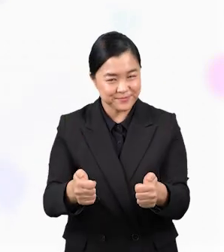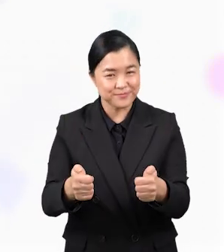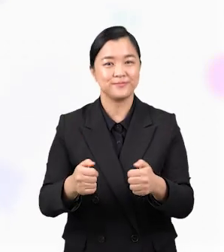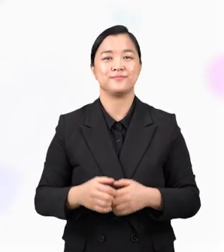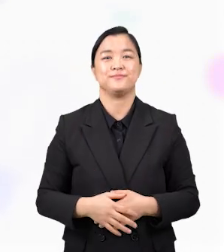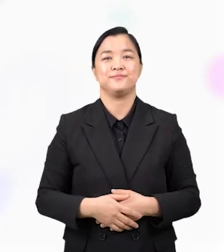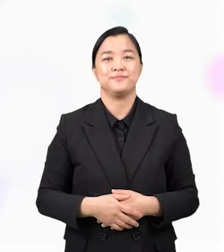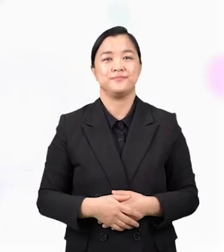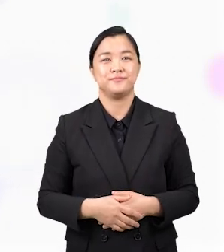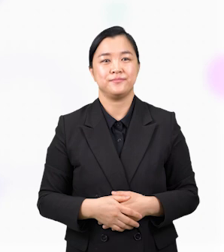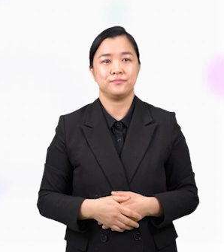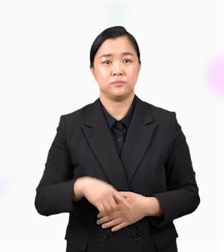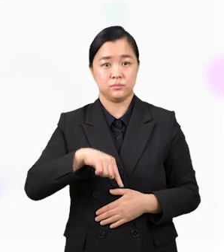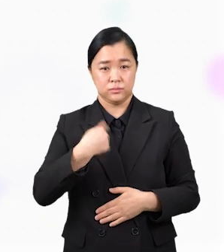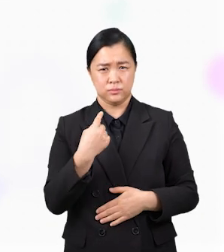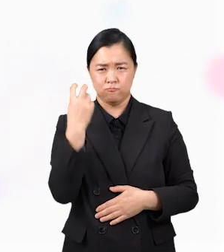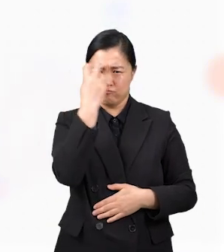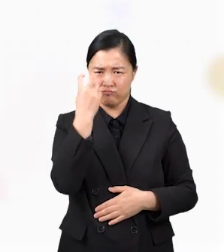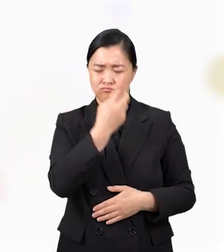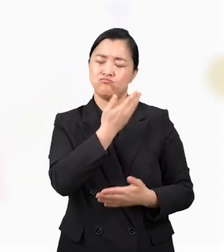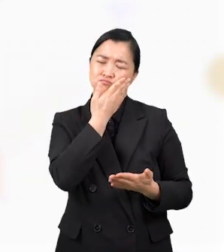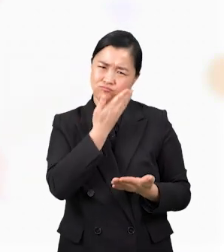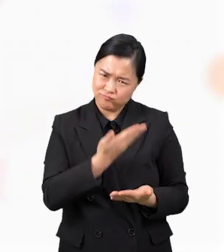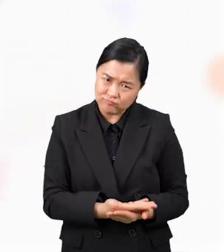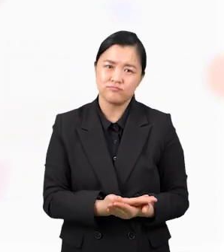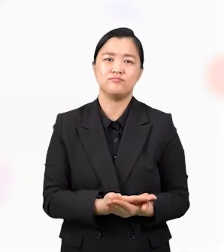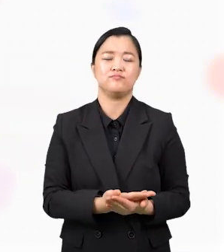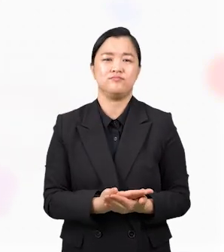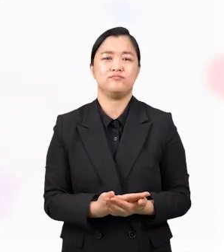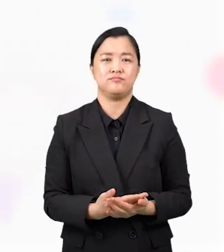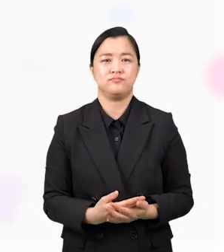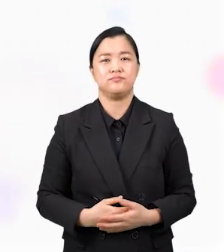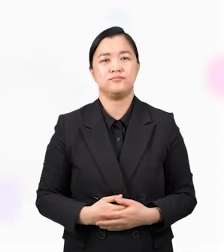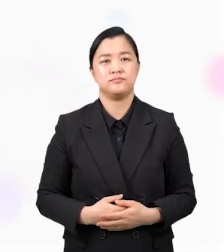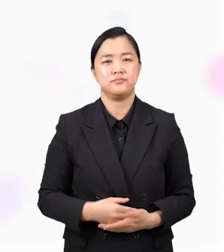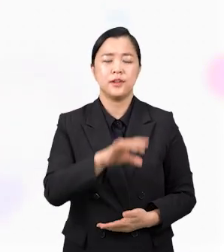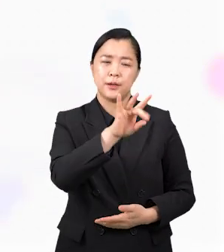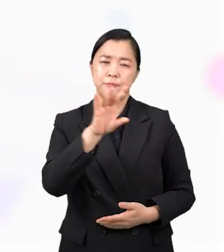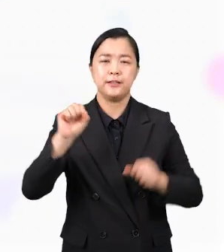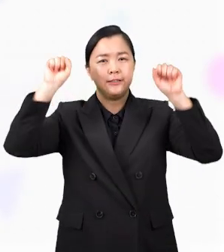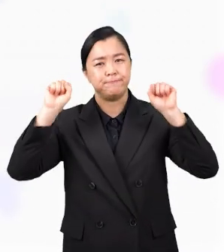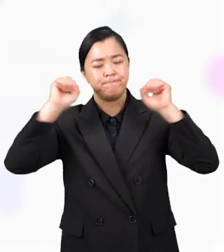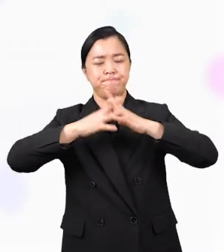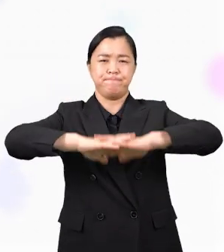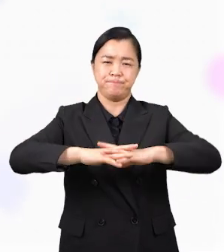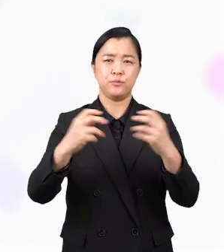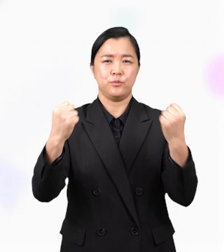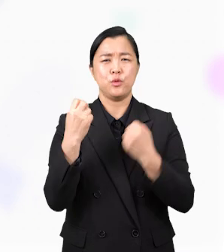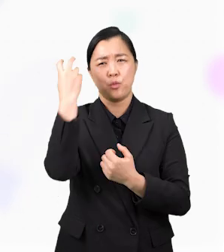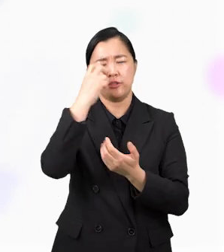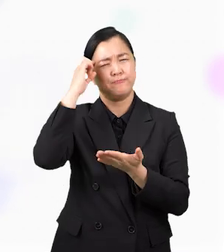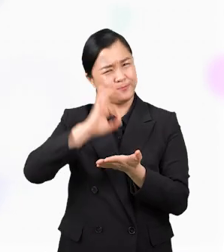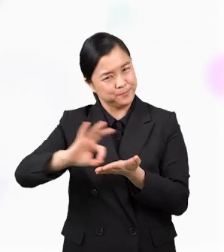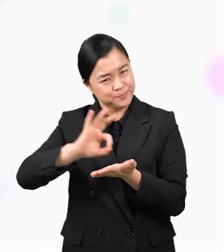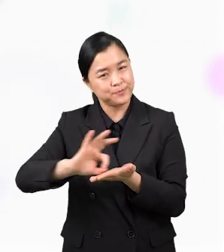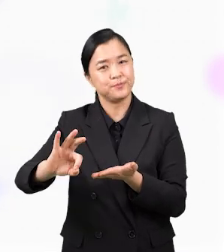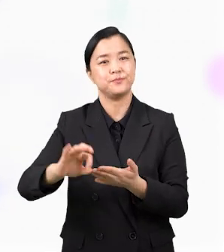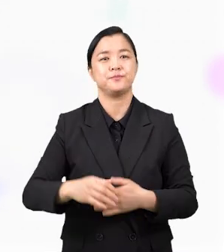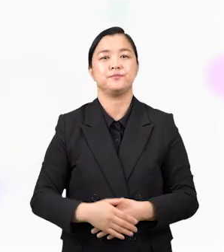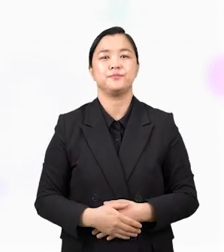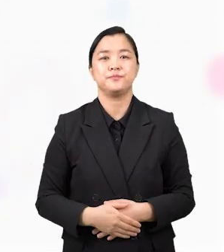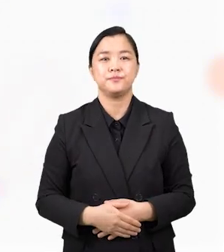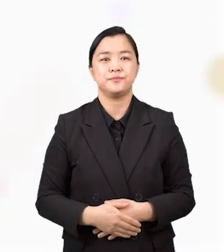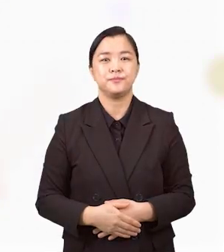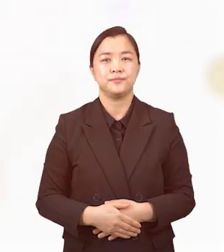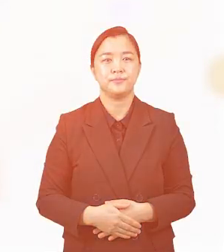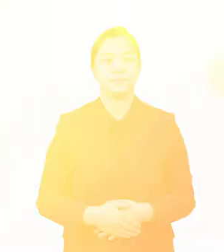반갑게 인사합니다. 본인 스스로의 관리도 매우 중요합니다. 틈틈이 스트레칭으로 건강관리에